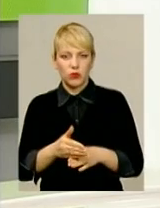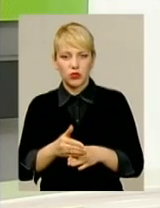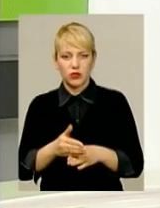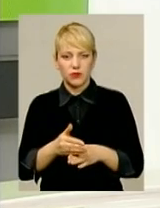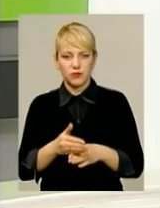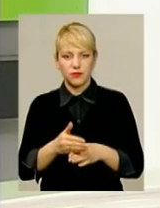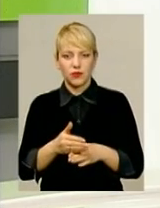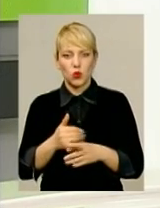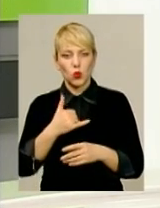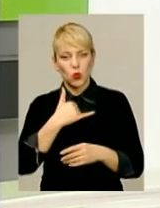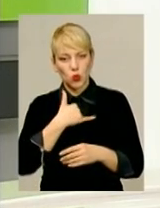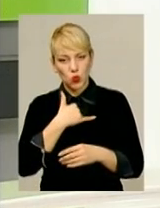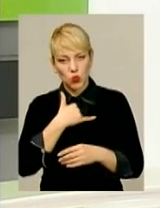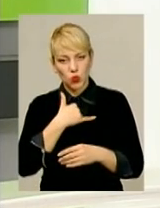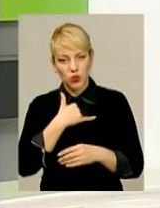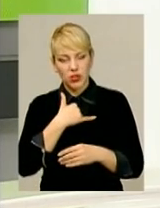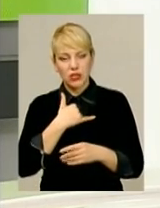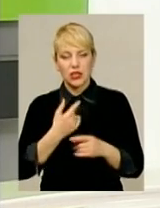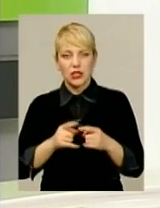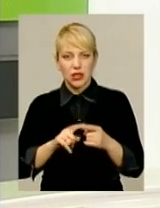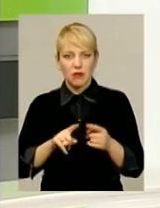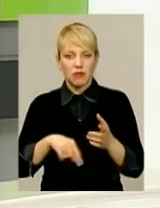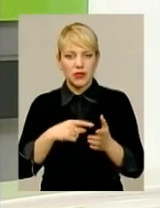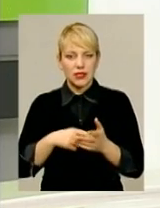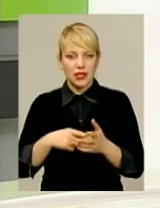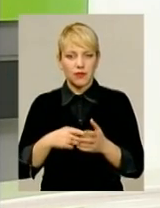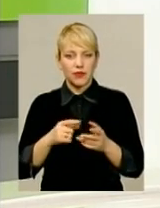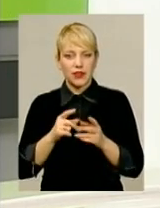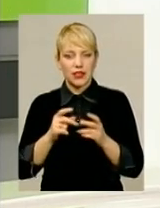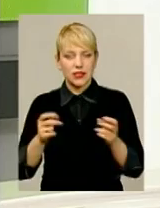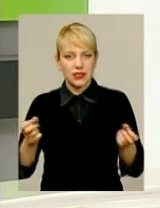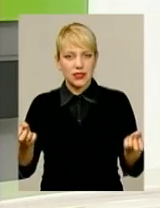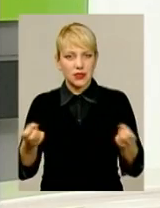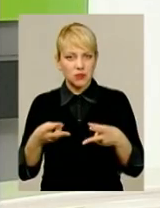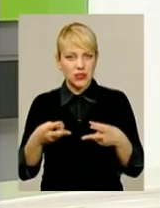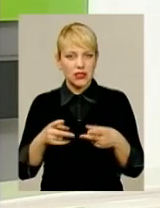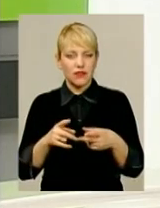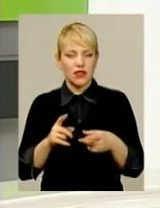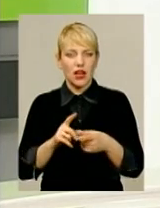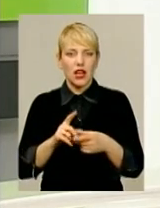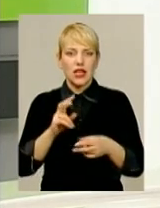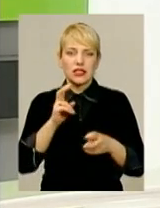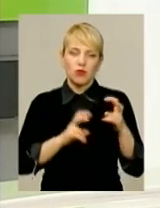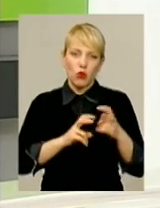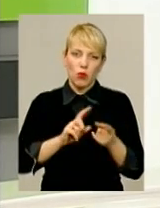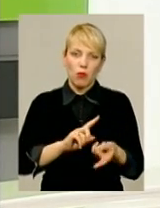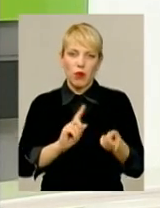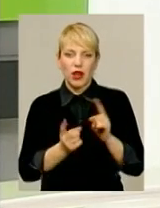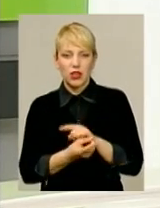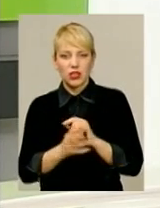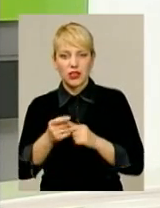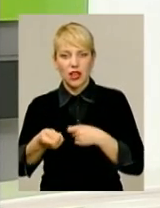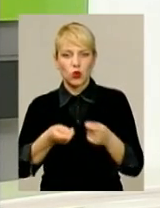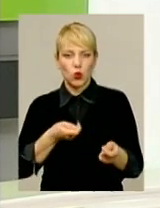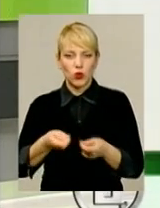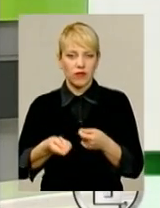ну, у нас зараз місто, специфіка міста, вона з промислової перейшла більше на